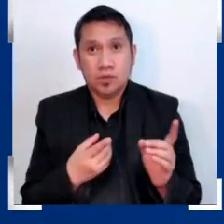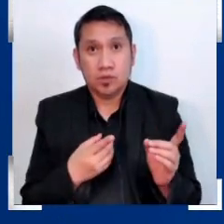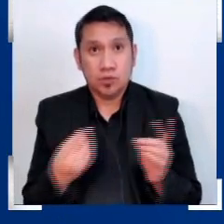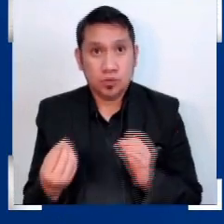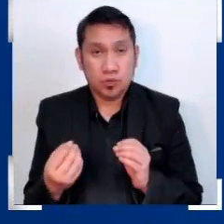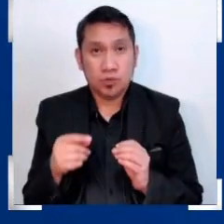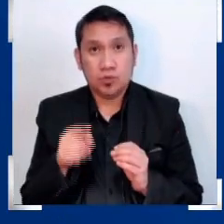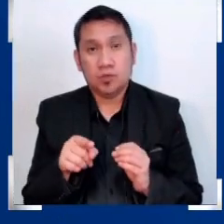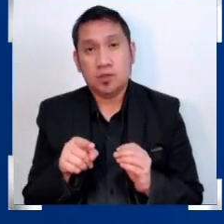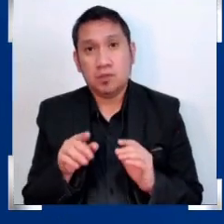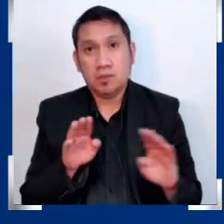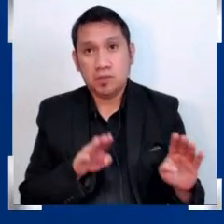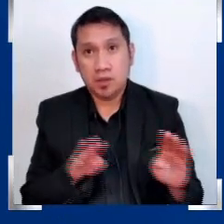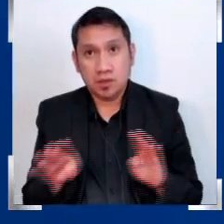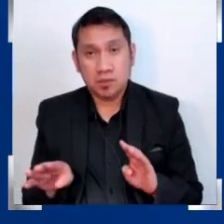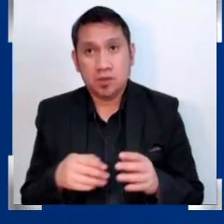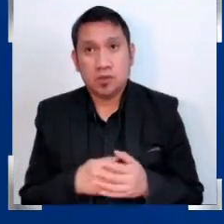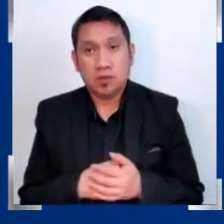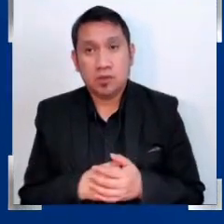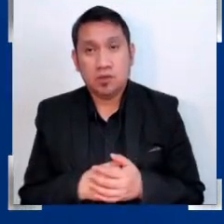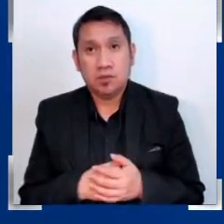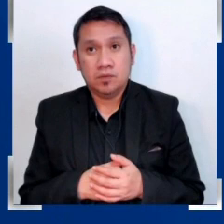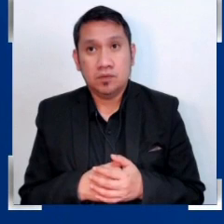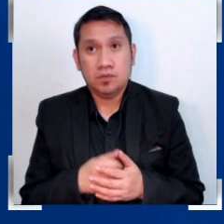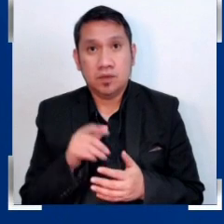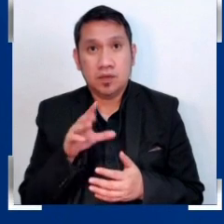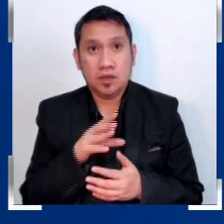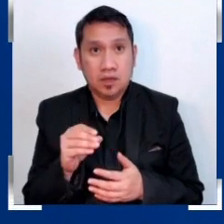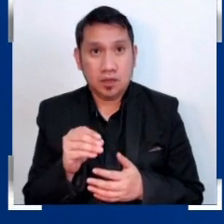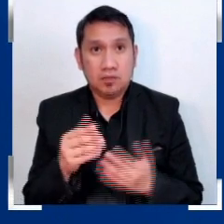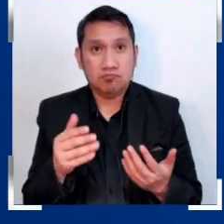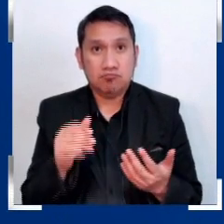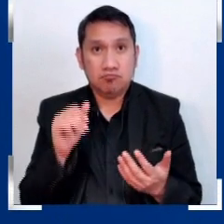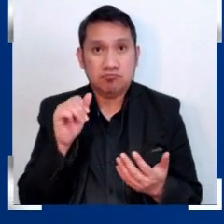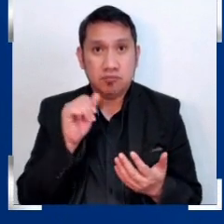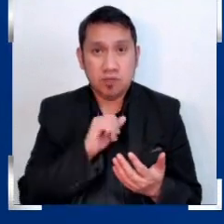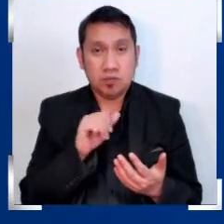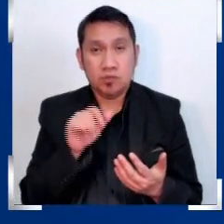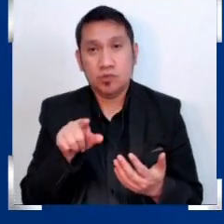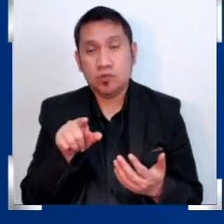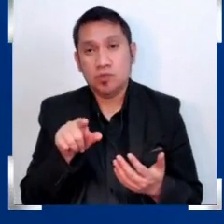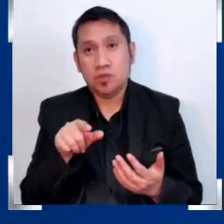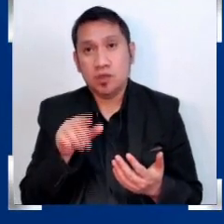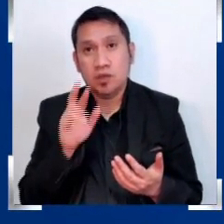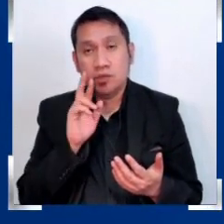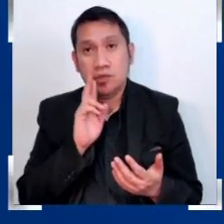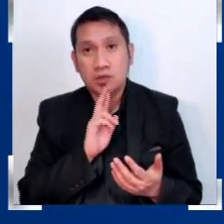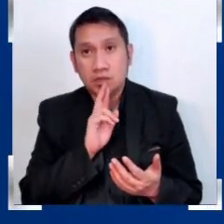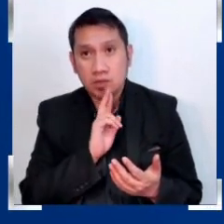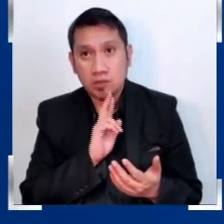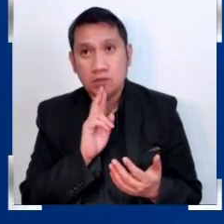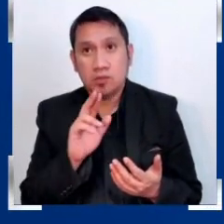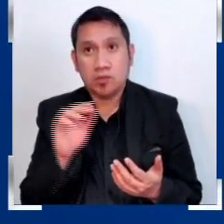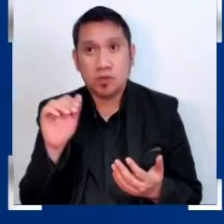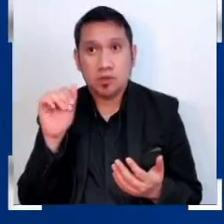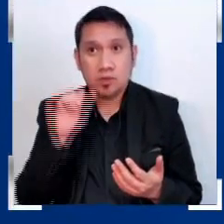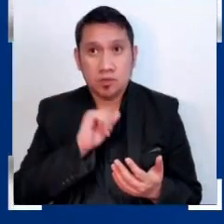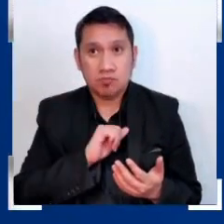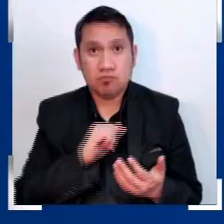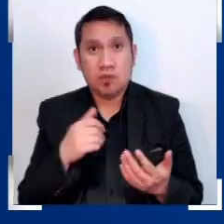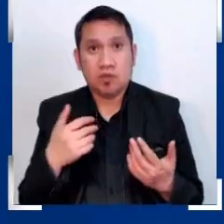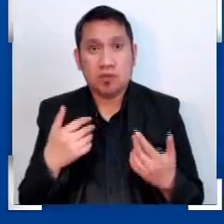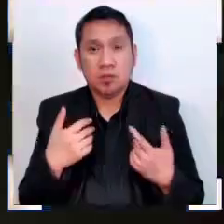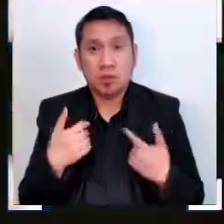po dito sa atbang. Naman po yung nanan atbang sa kwan, siya ng resto bar. Katong dito man na nag-inom, mo ini kwan niya, mo inang namukmuk niya,